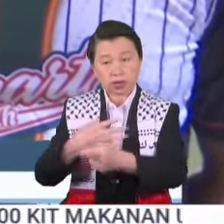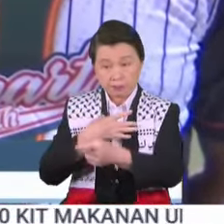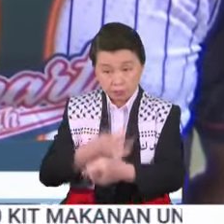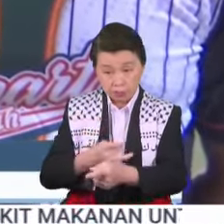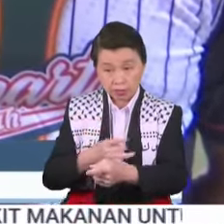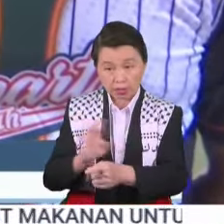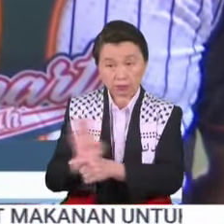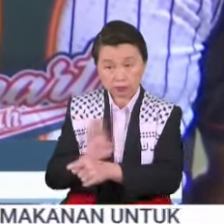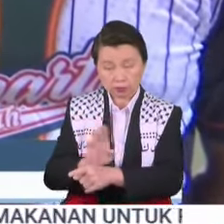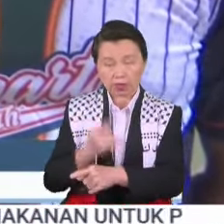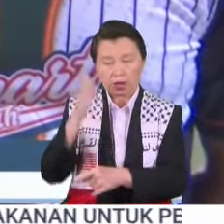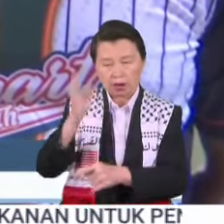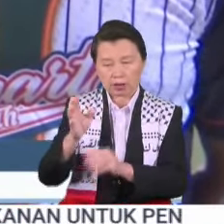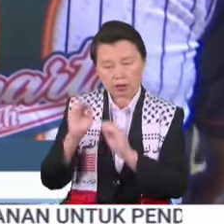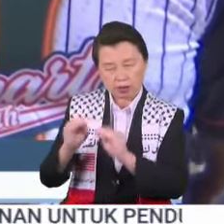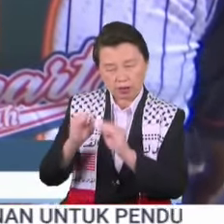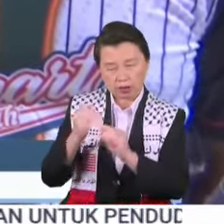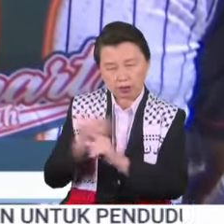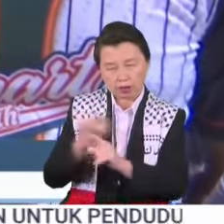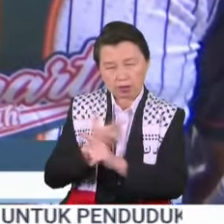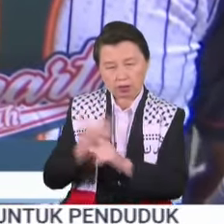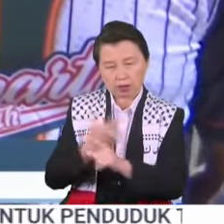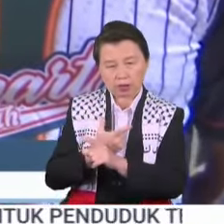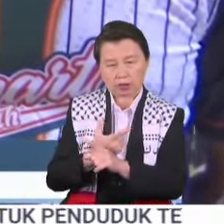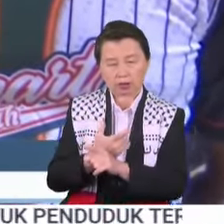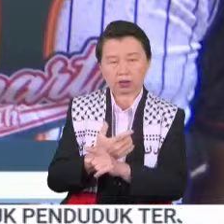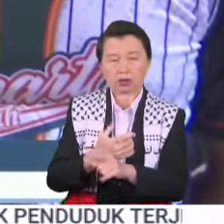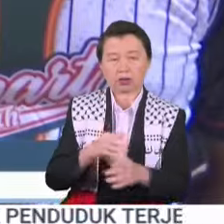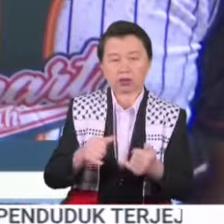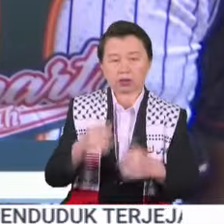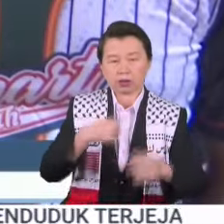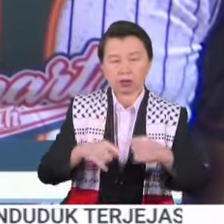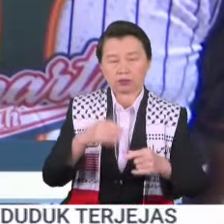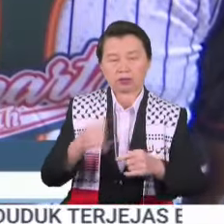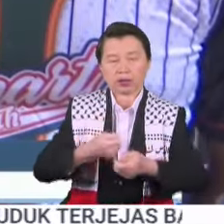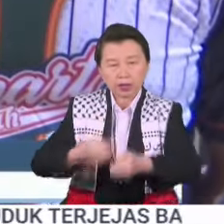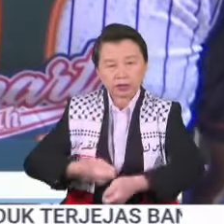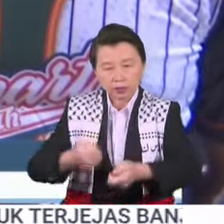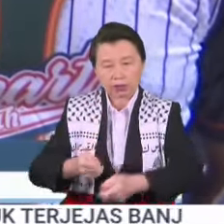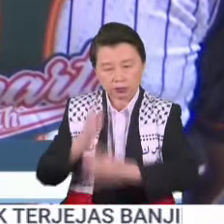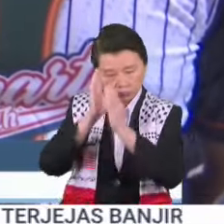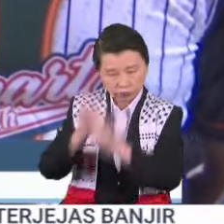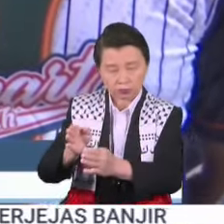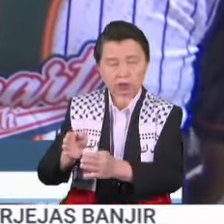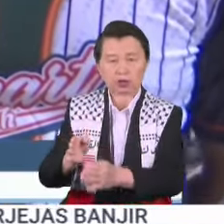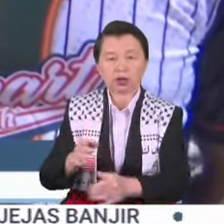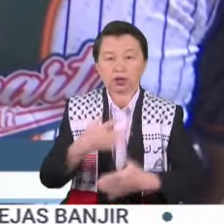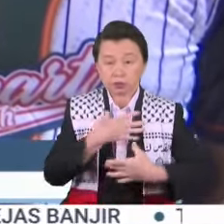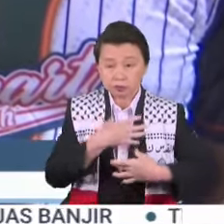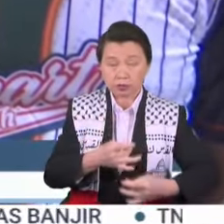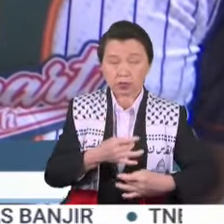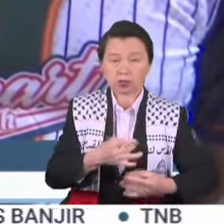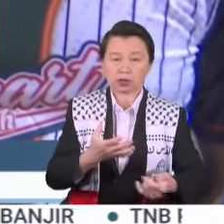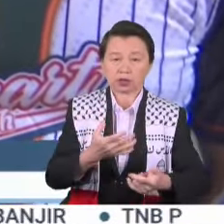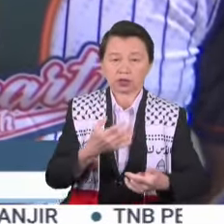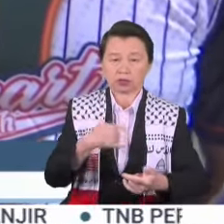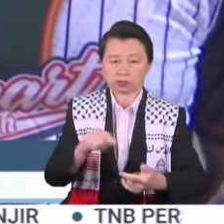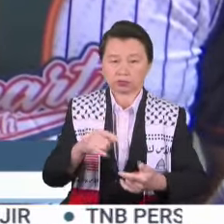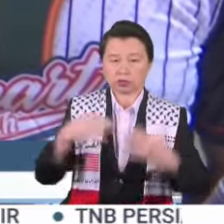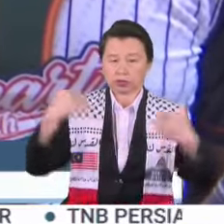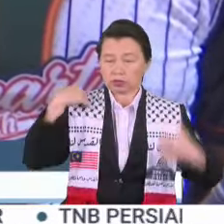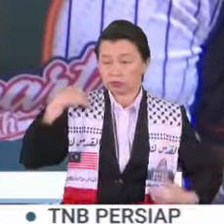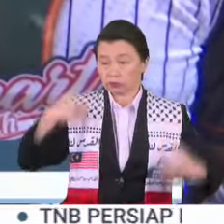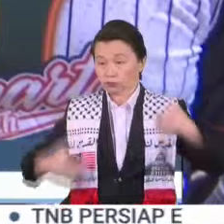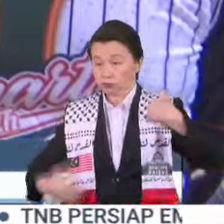food base, kita akan latih mereka kepada food base. Mana yang minat agriculture, kita akan fokus mereka agriculture. Mana yang minat kepada fashion